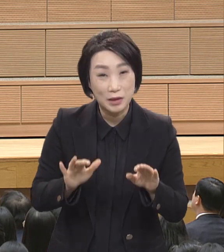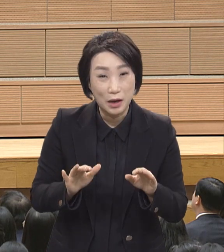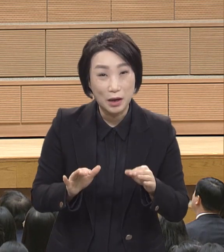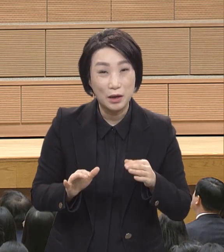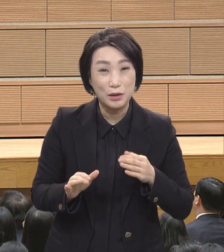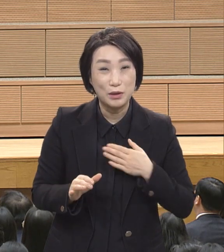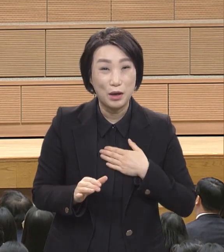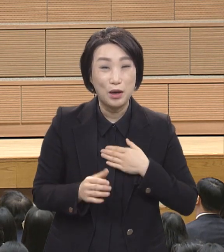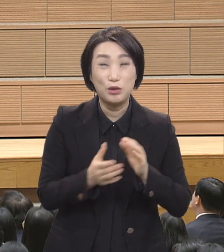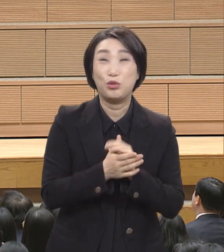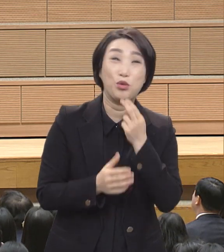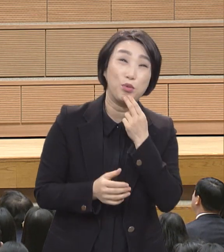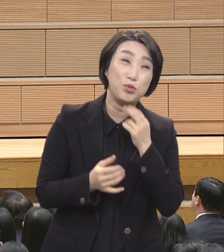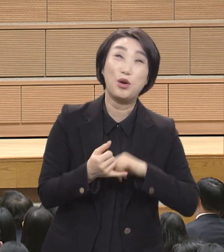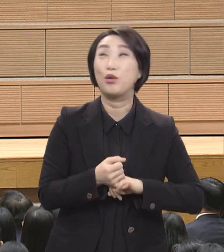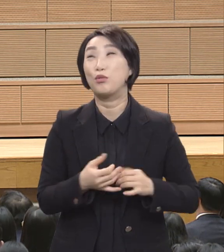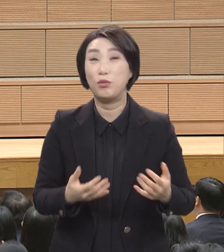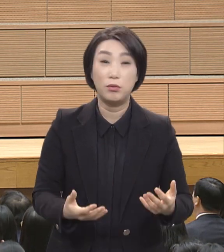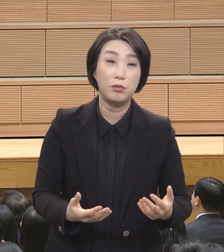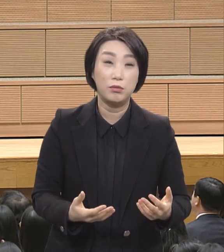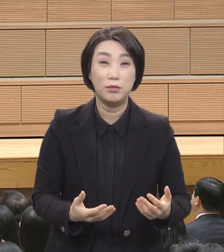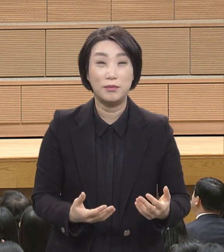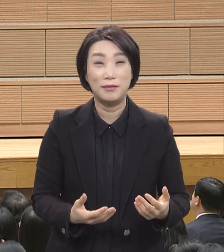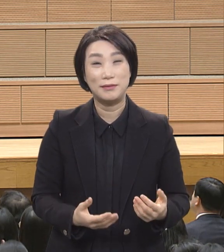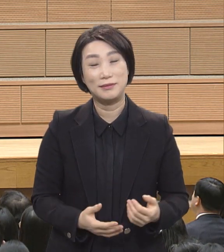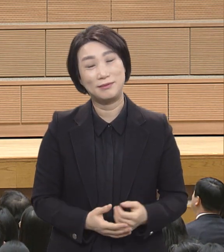그런데 응? 기도 않고 무슨 약속을 지켜?